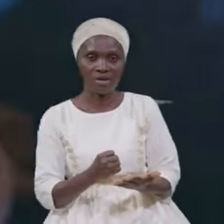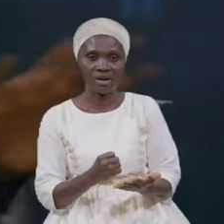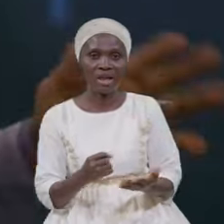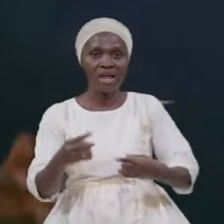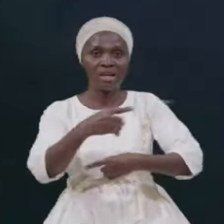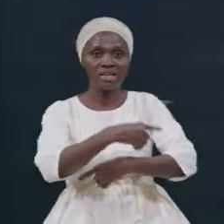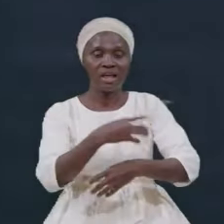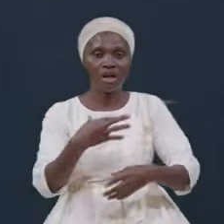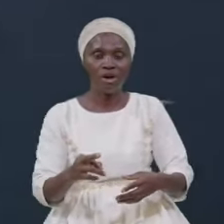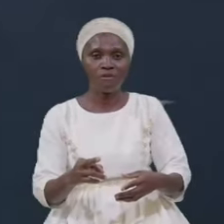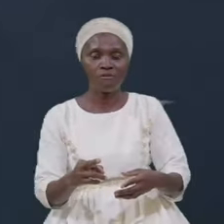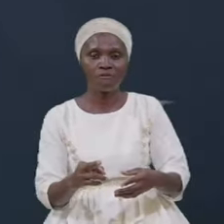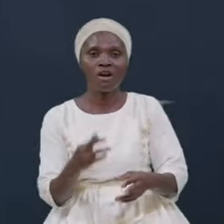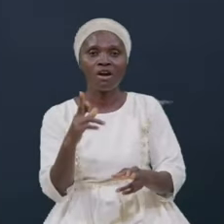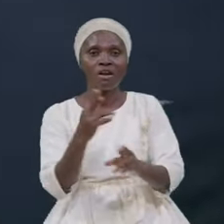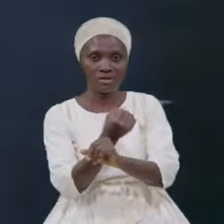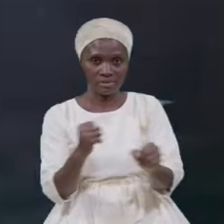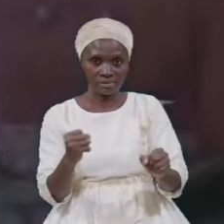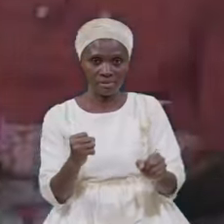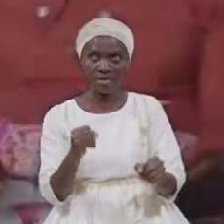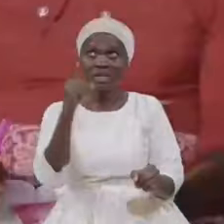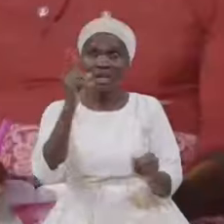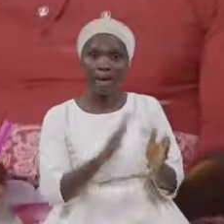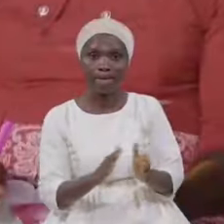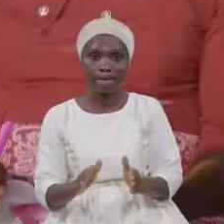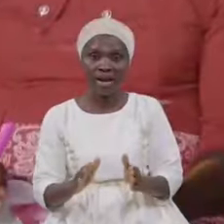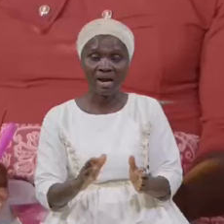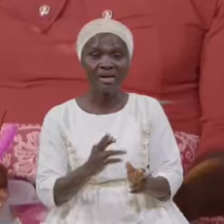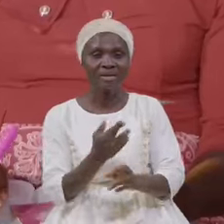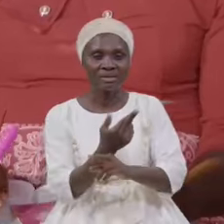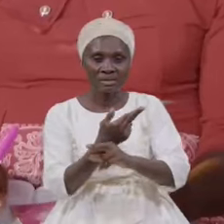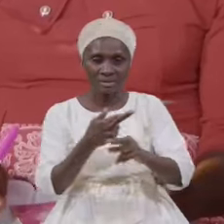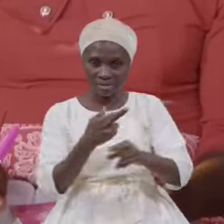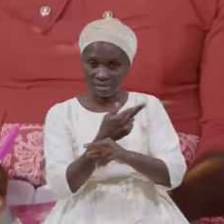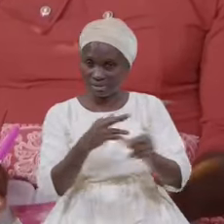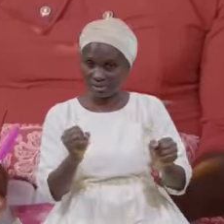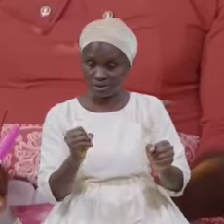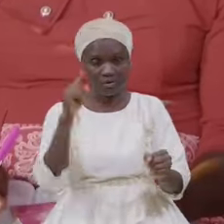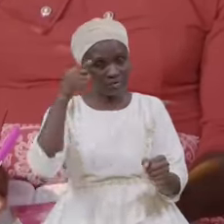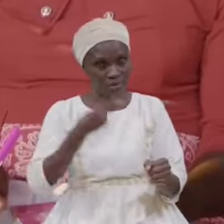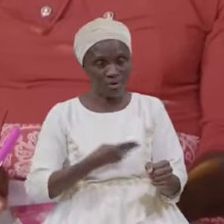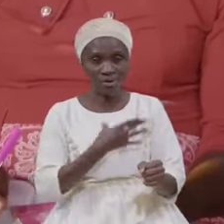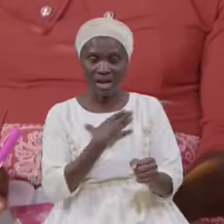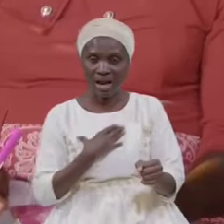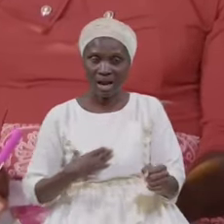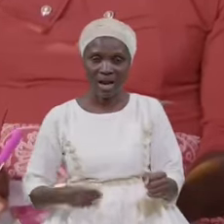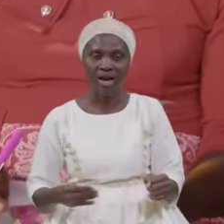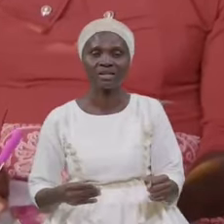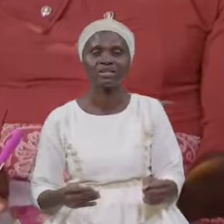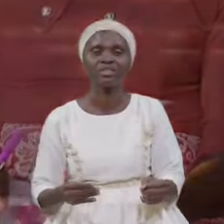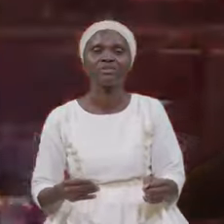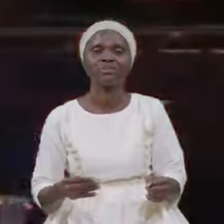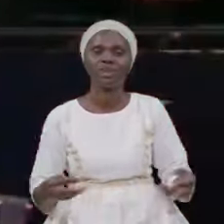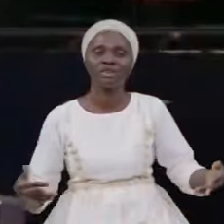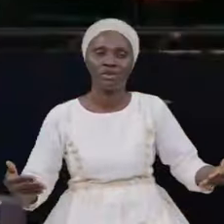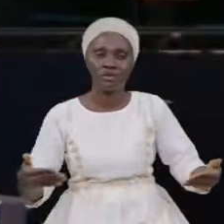Il a planifié la rédemption pour nous. Il a planifié la réconciliation pour nous. Il y a le jour de la rédemption. Mais vous savez, pour